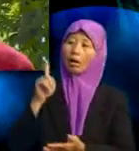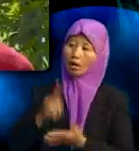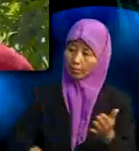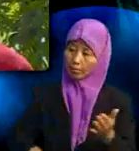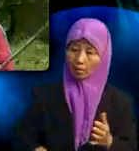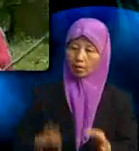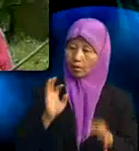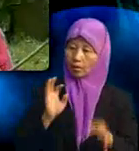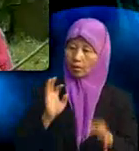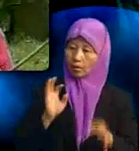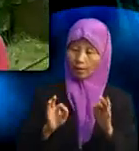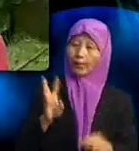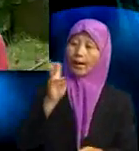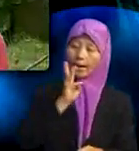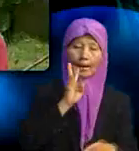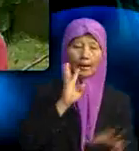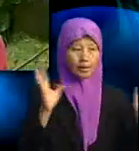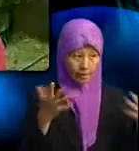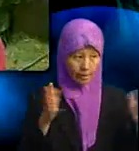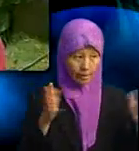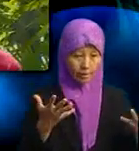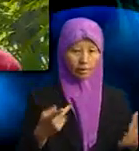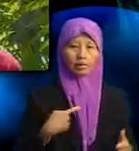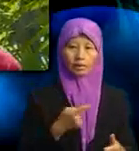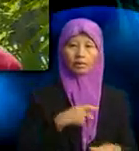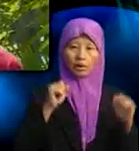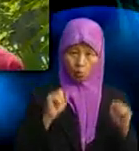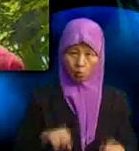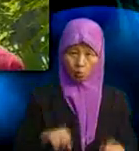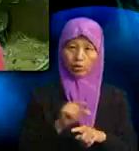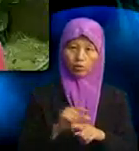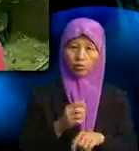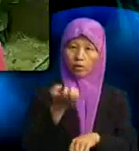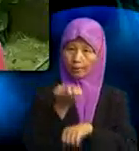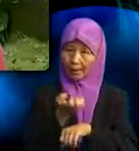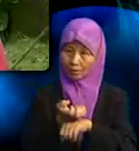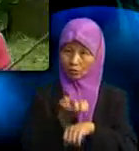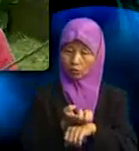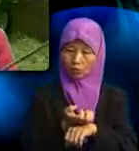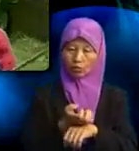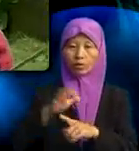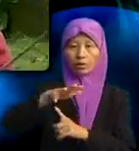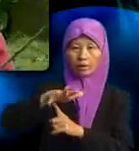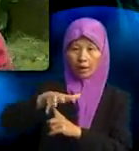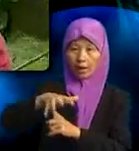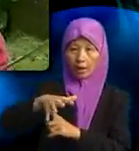dia? Ha, kalau kita tak ada air, kita boleh guna